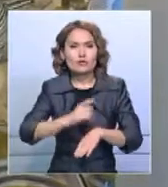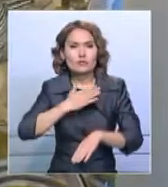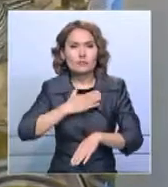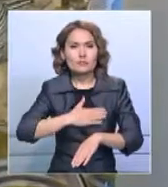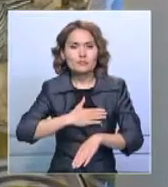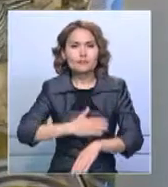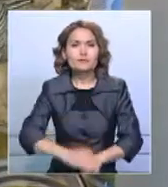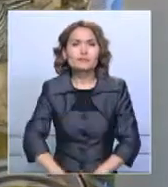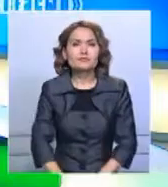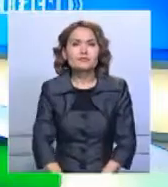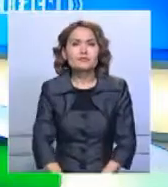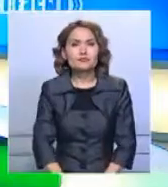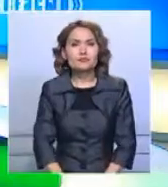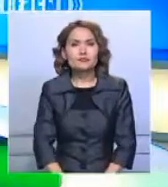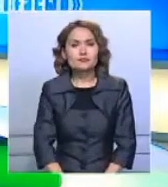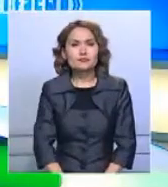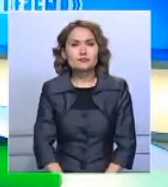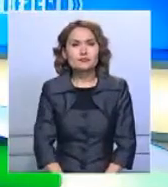ілікті.